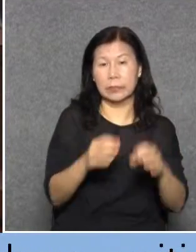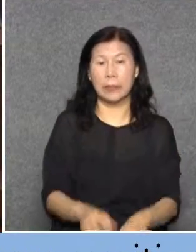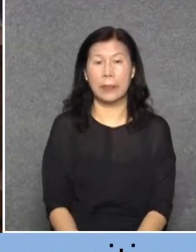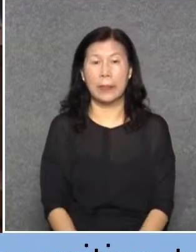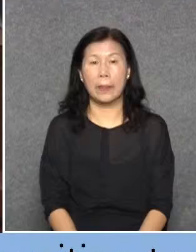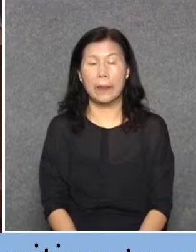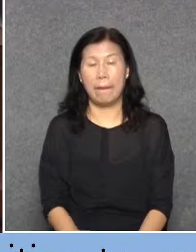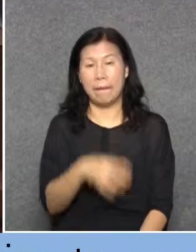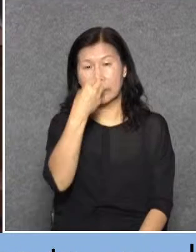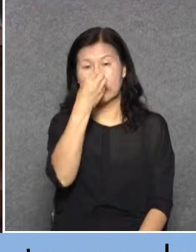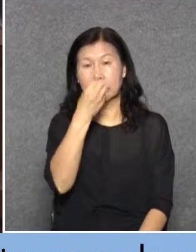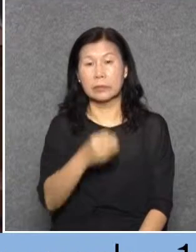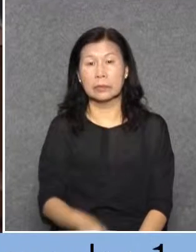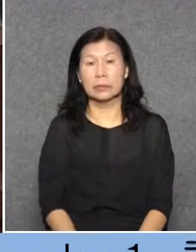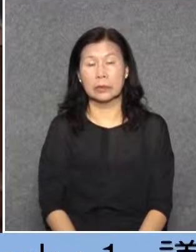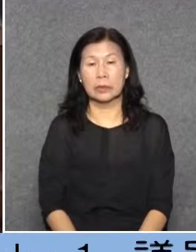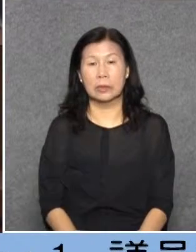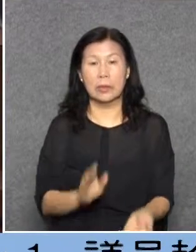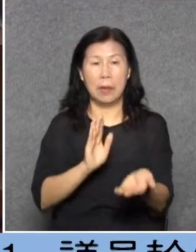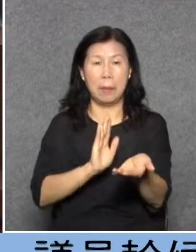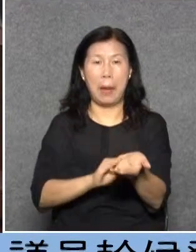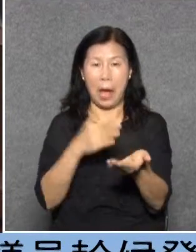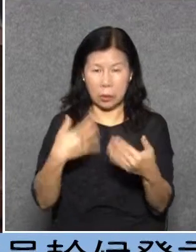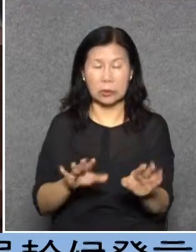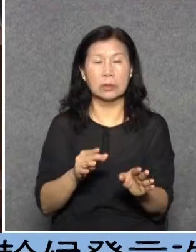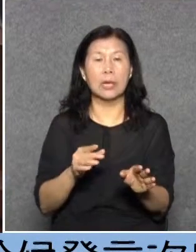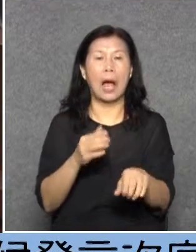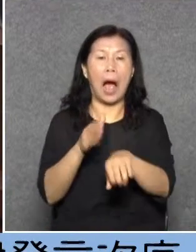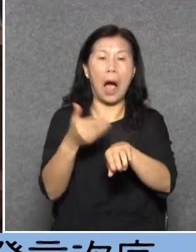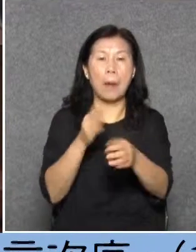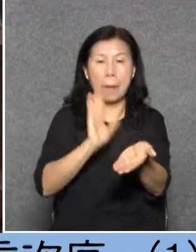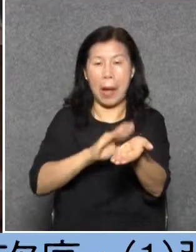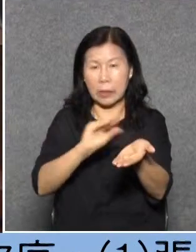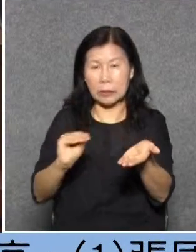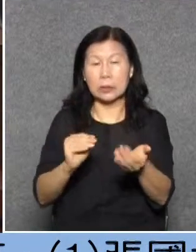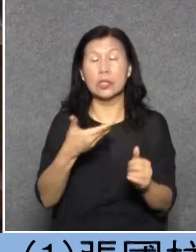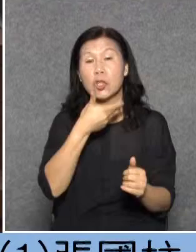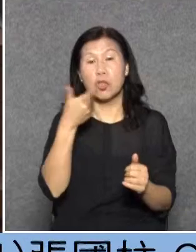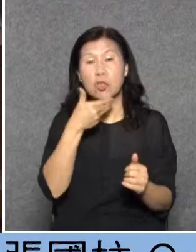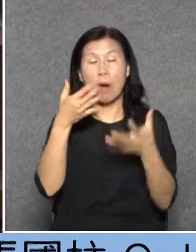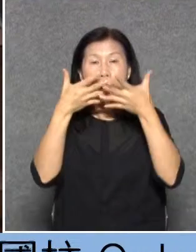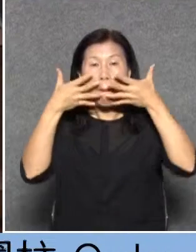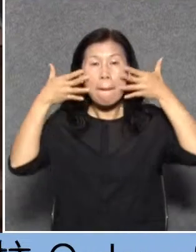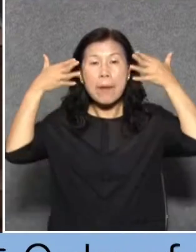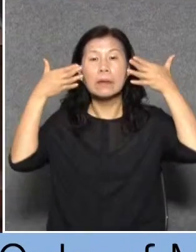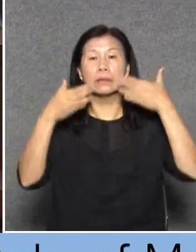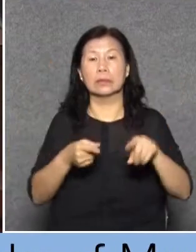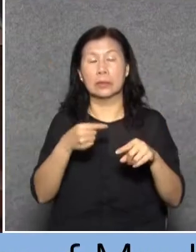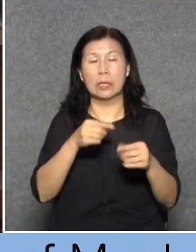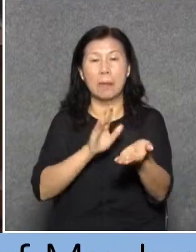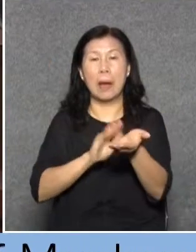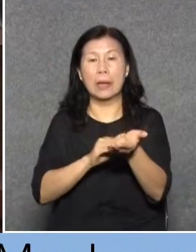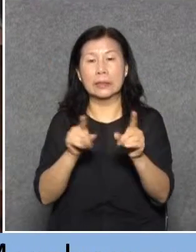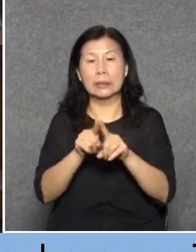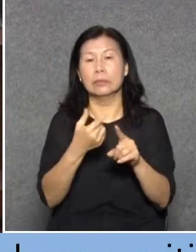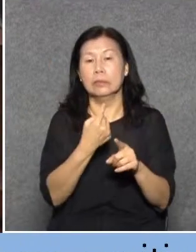講講咧，香港咧可以話係大病初癒嘅社會。就係今朝好多同事都仲係包住個嘴出席啊，可能佢哋都仲喺度受咳